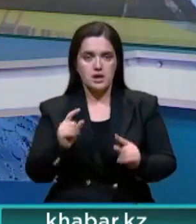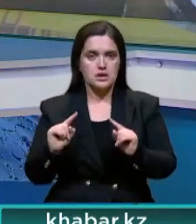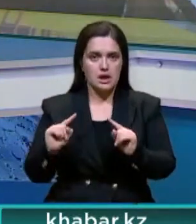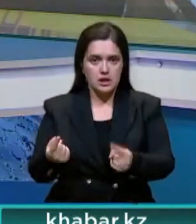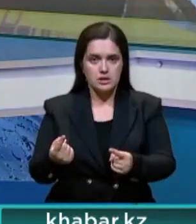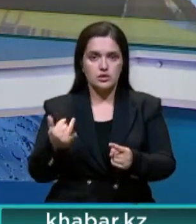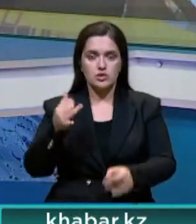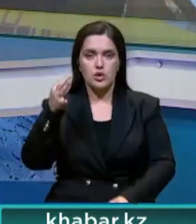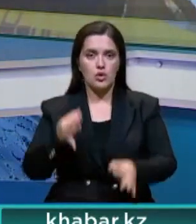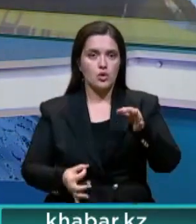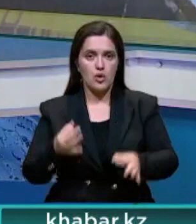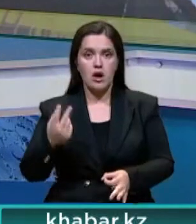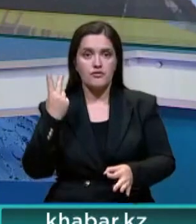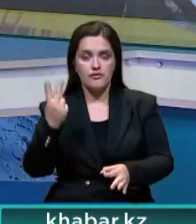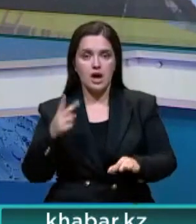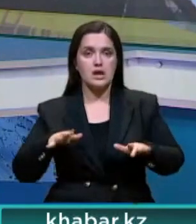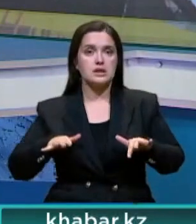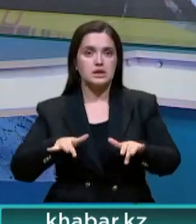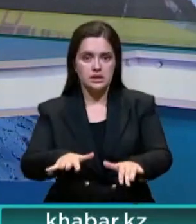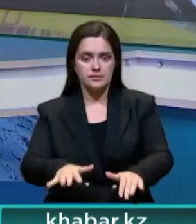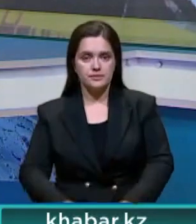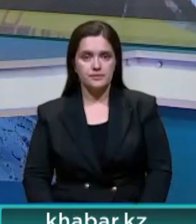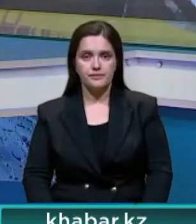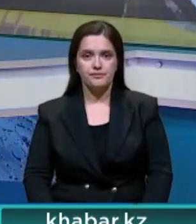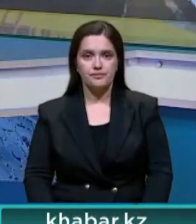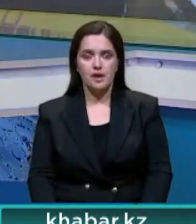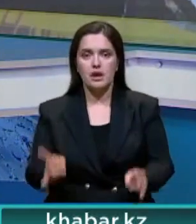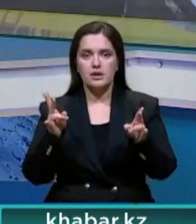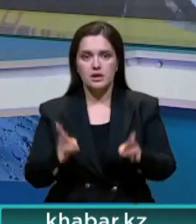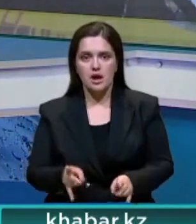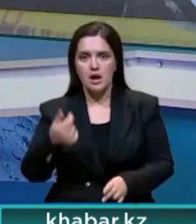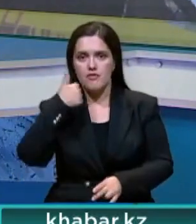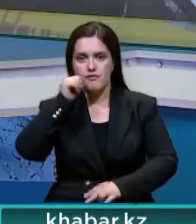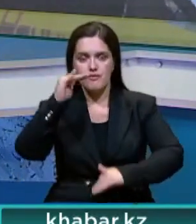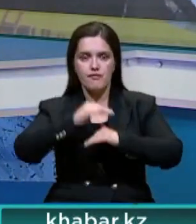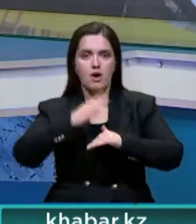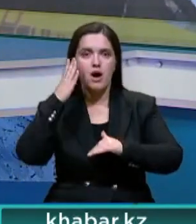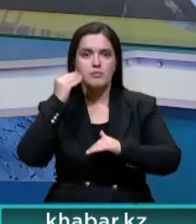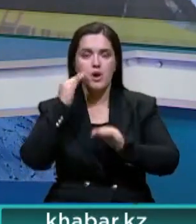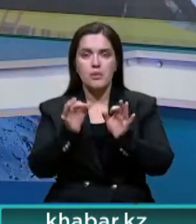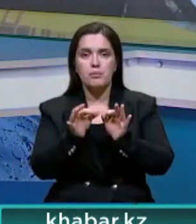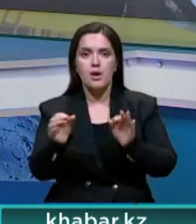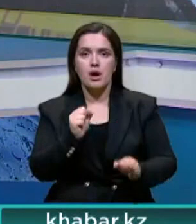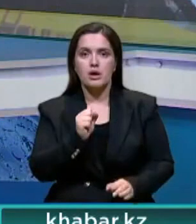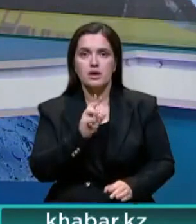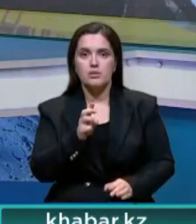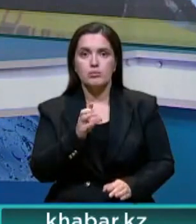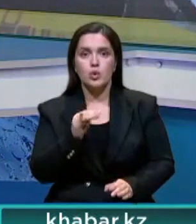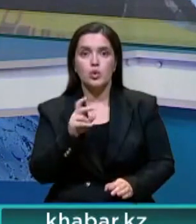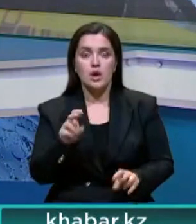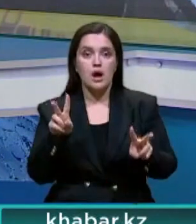него возбуждено два уголовных дела. Напомним, трагедия произошла накануне вечером в Алматы в микрорайоне